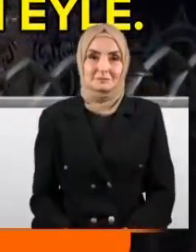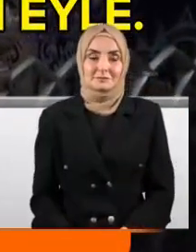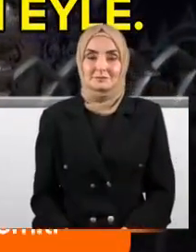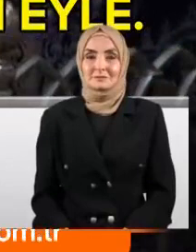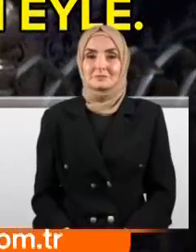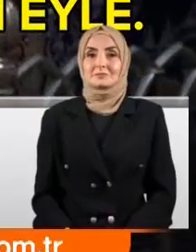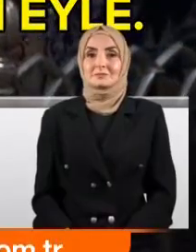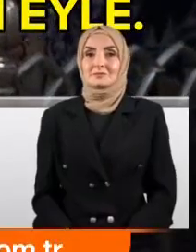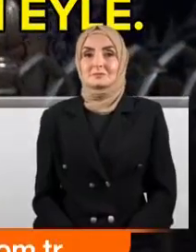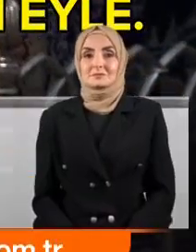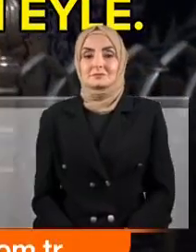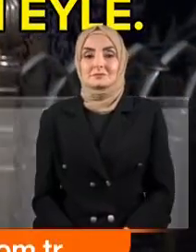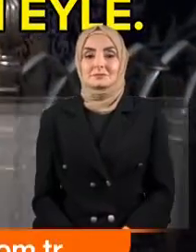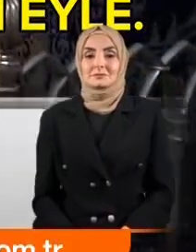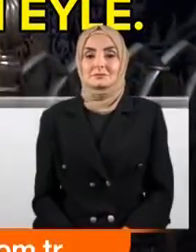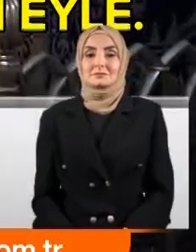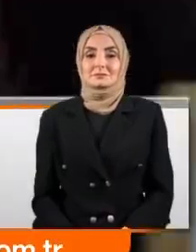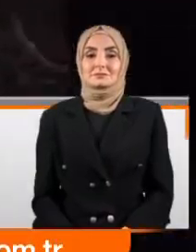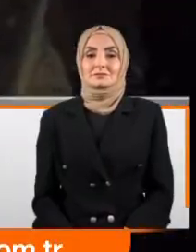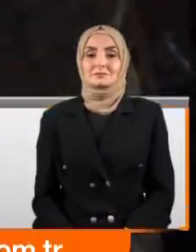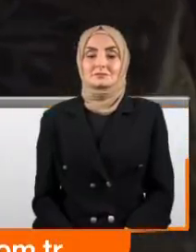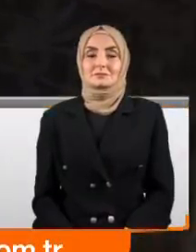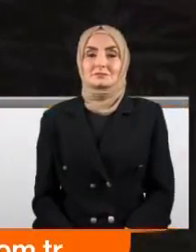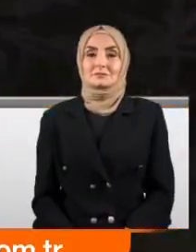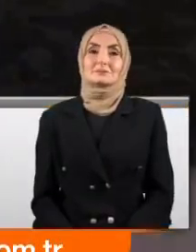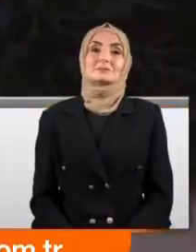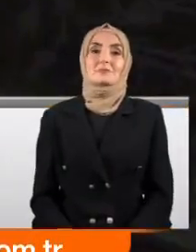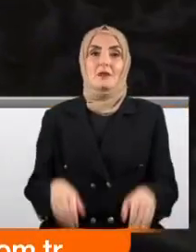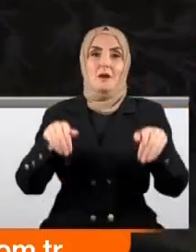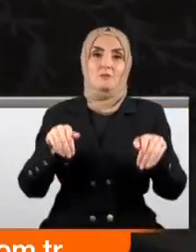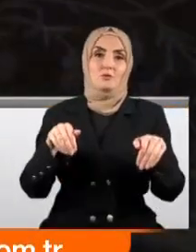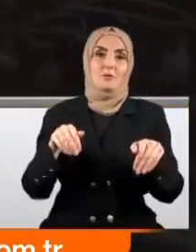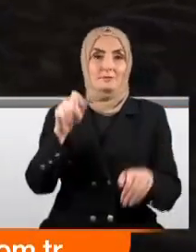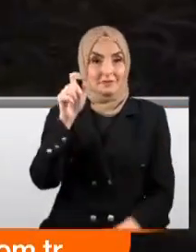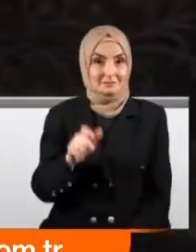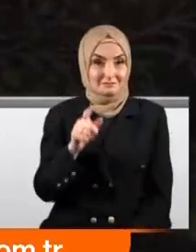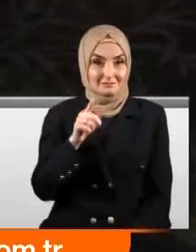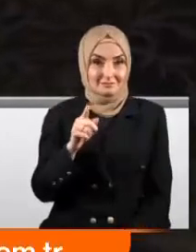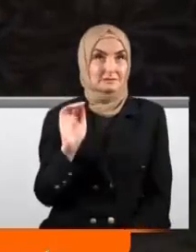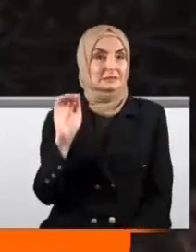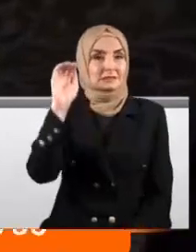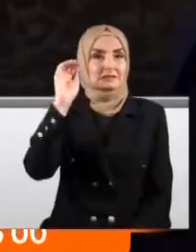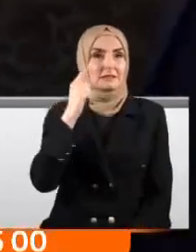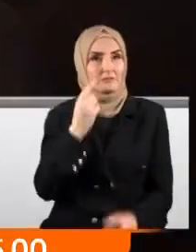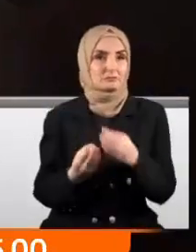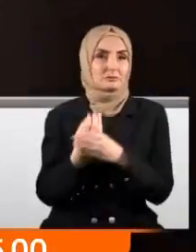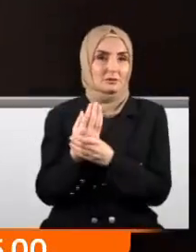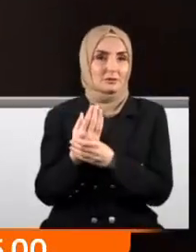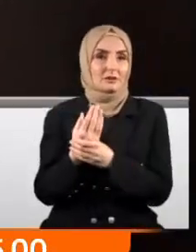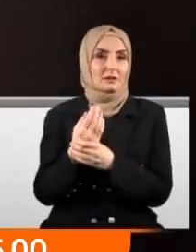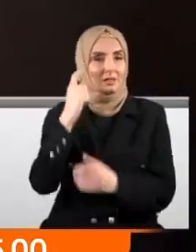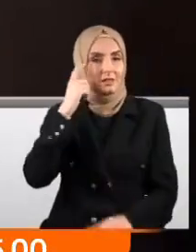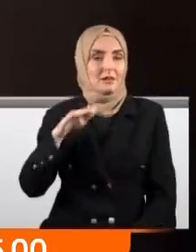Rabbi yardım eyle, Ya Rabbi yardım eyle. Abdülhamit Han gelecekte devlet kuracaklarını öngörerek Yahudilerin